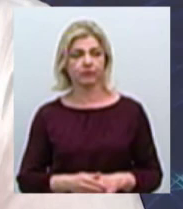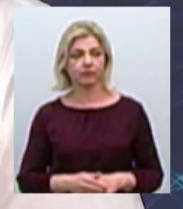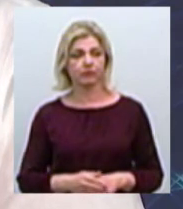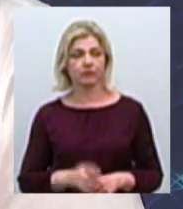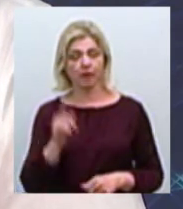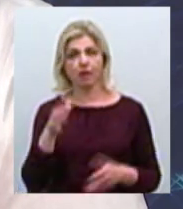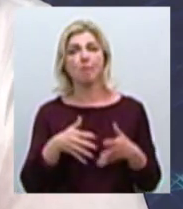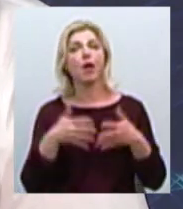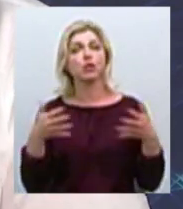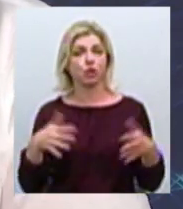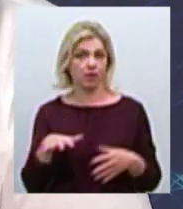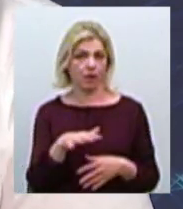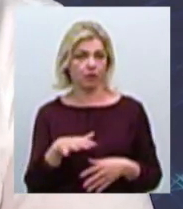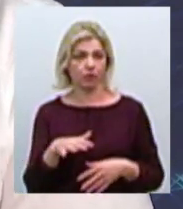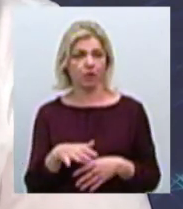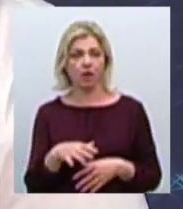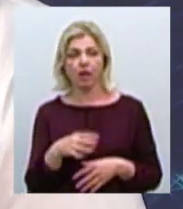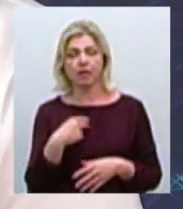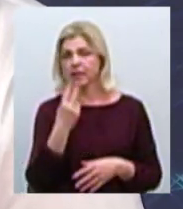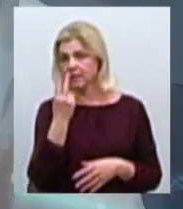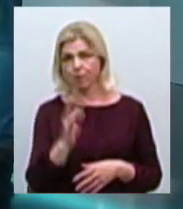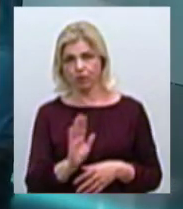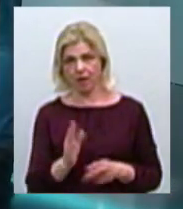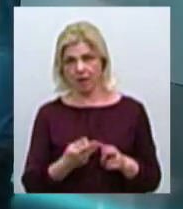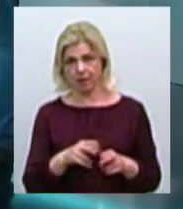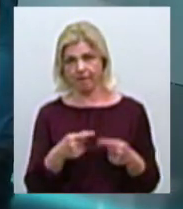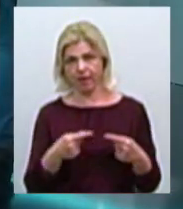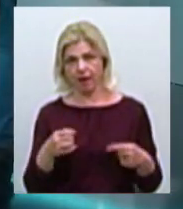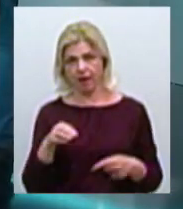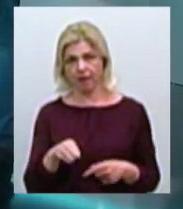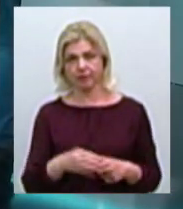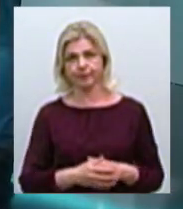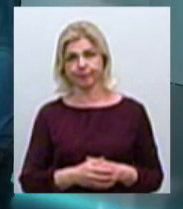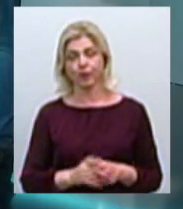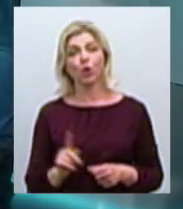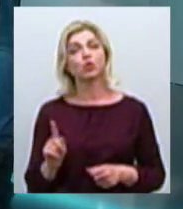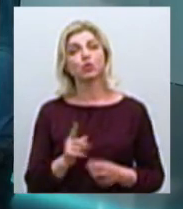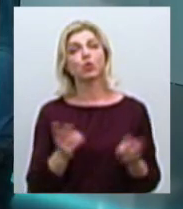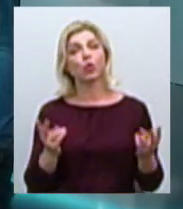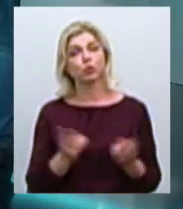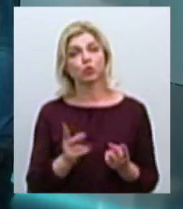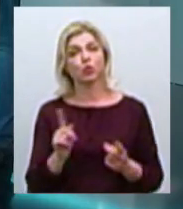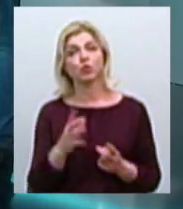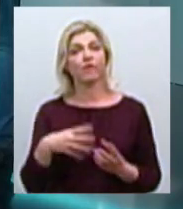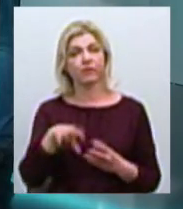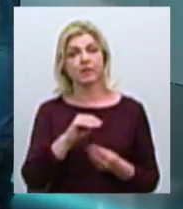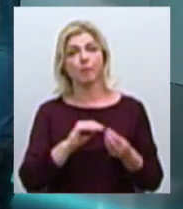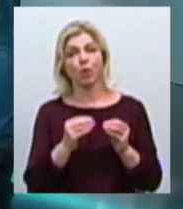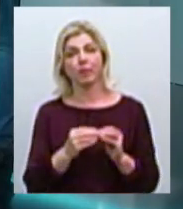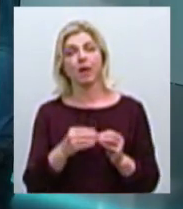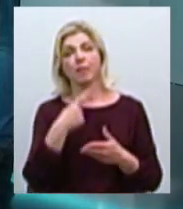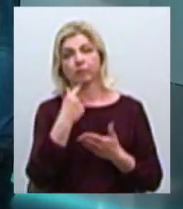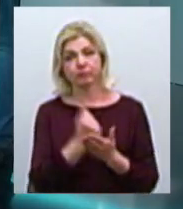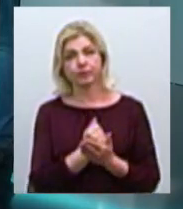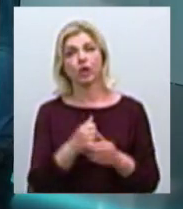территория. Нет, нет, этот вариант мы не смотрели. Що необхідно буде для того, щоб всі ці проблеми остаточно вирішити? Ви зараз кажете,